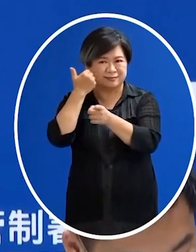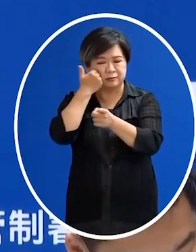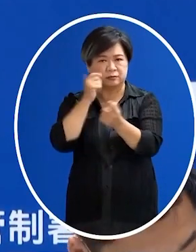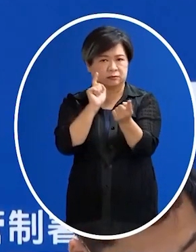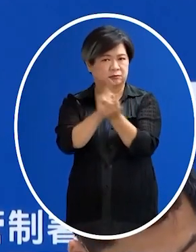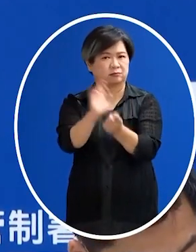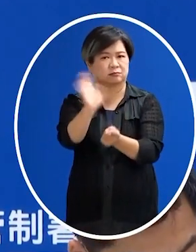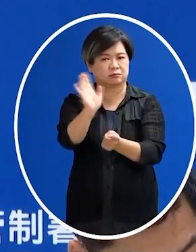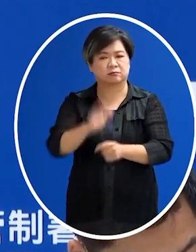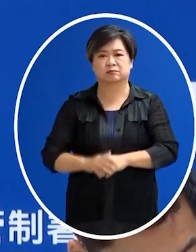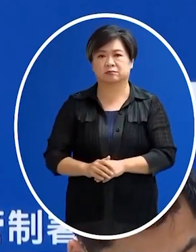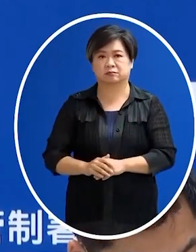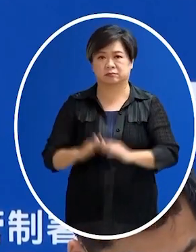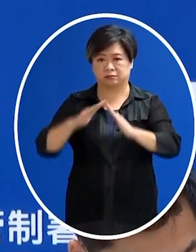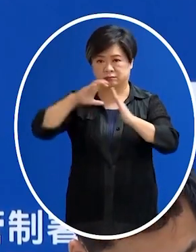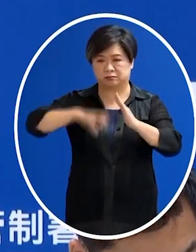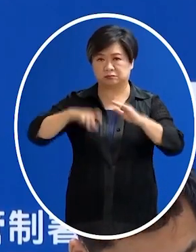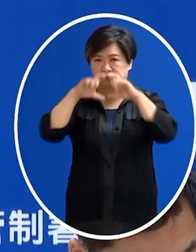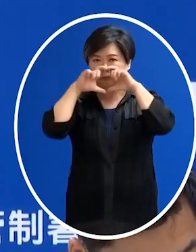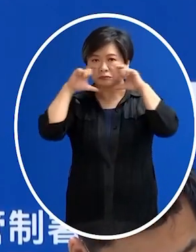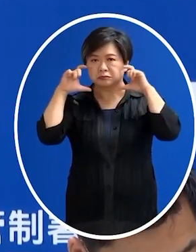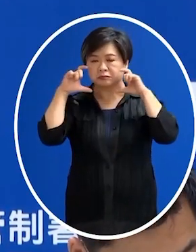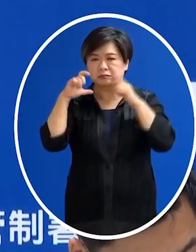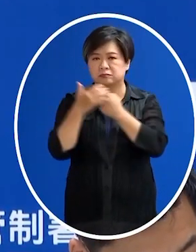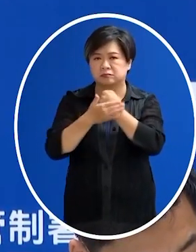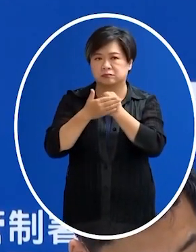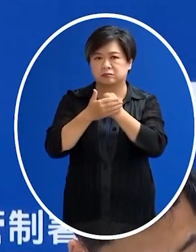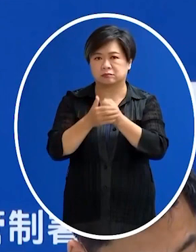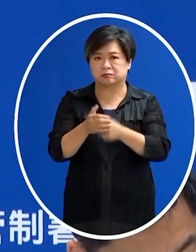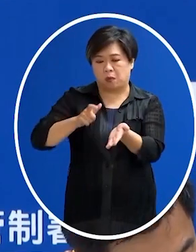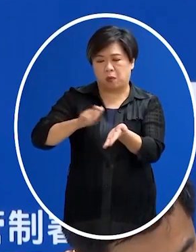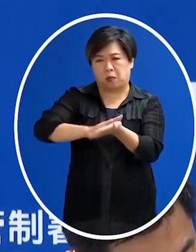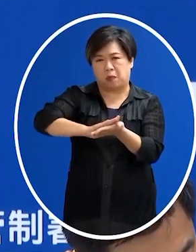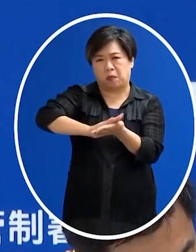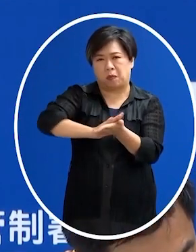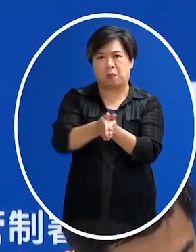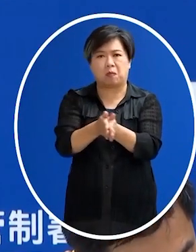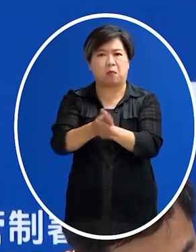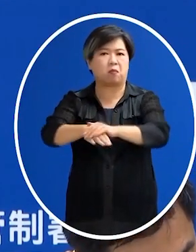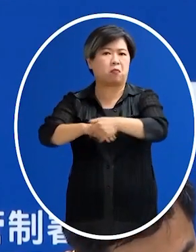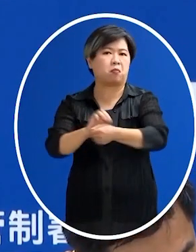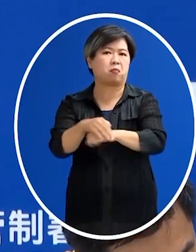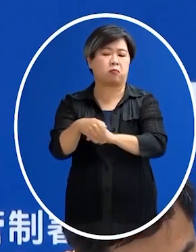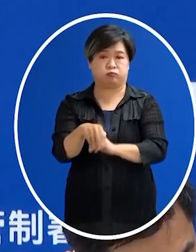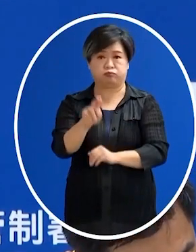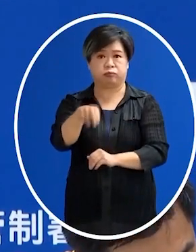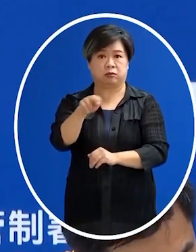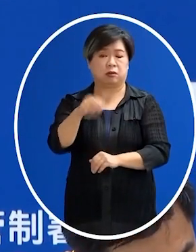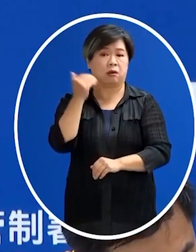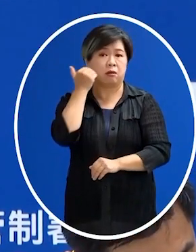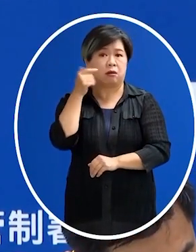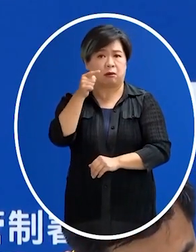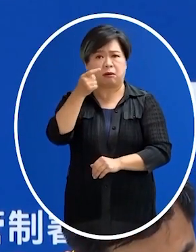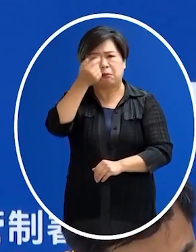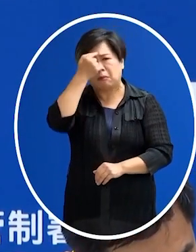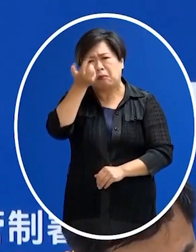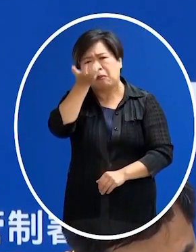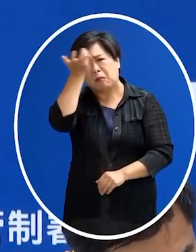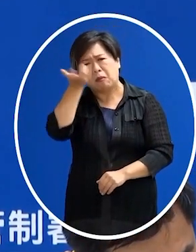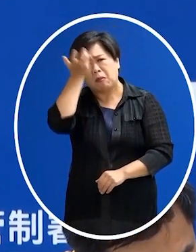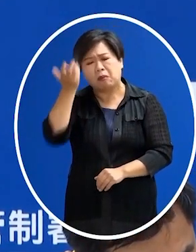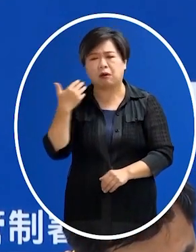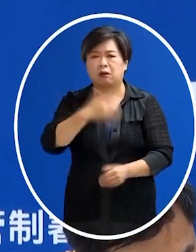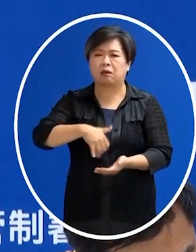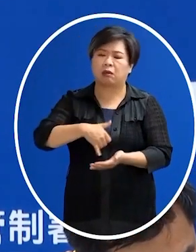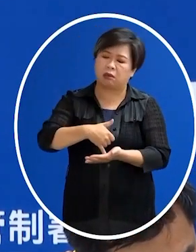候，还是要佩戴口罩，并且注意手部卫生。那如果你有出现发烧症状，你有身体不舒服的